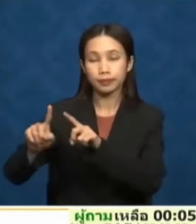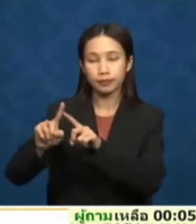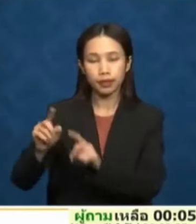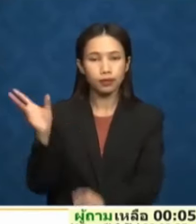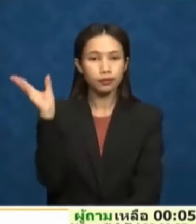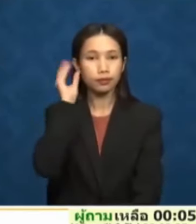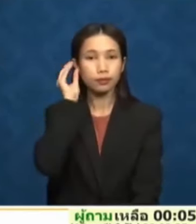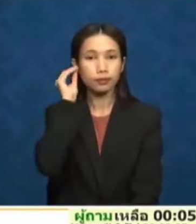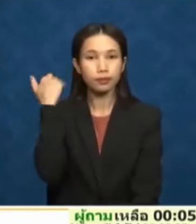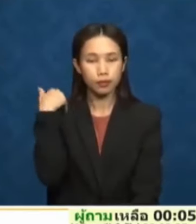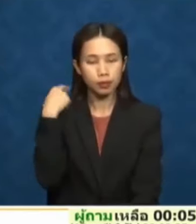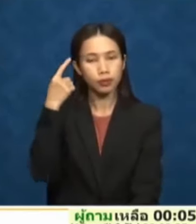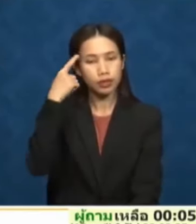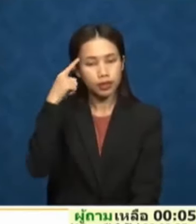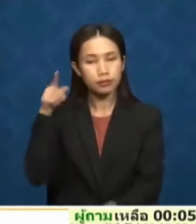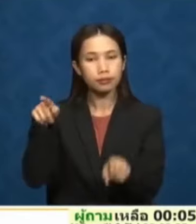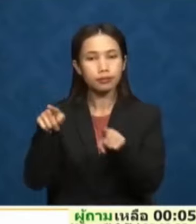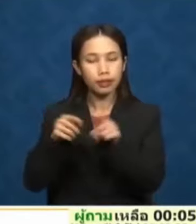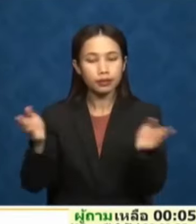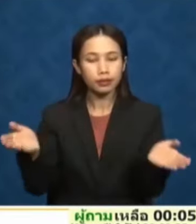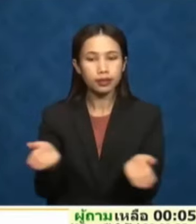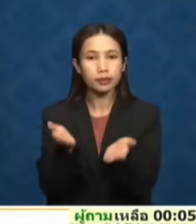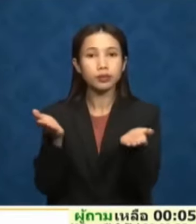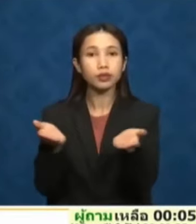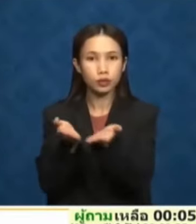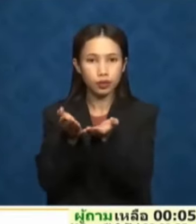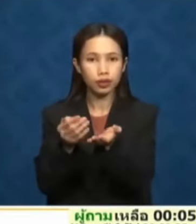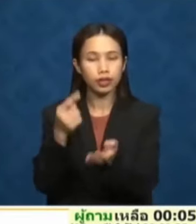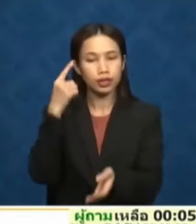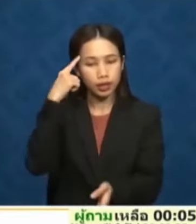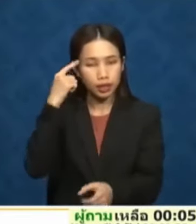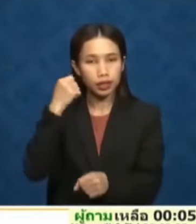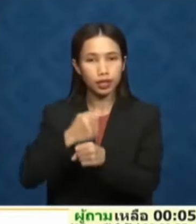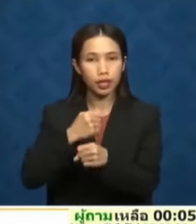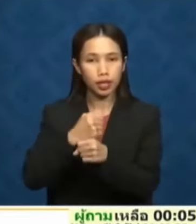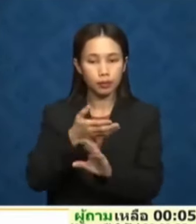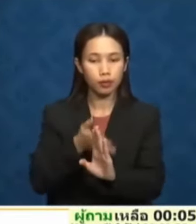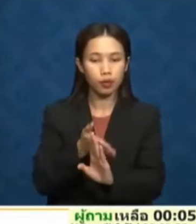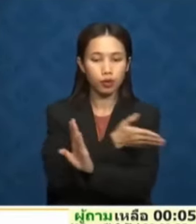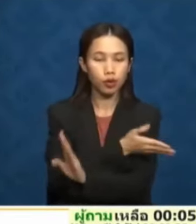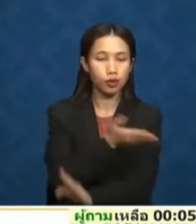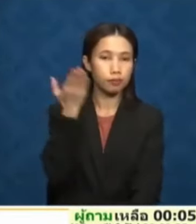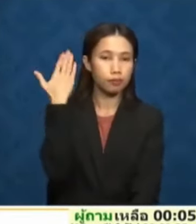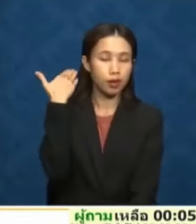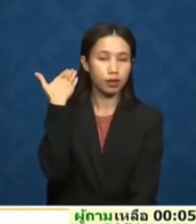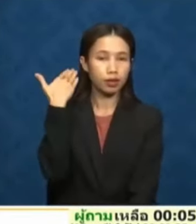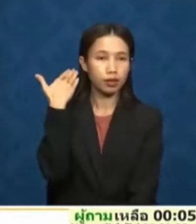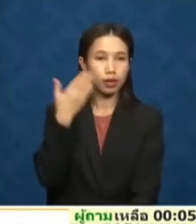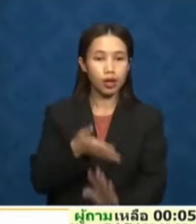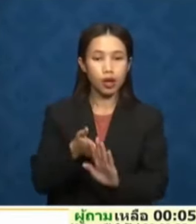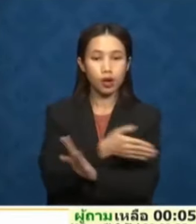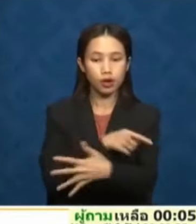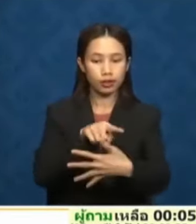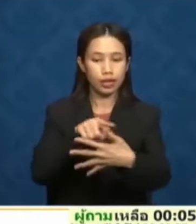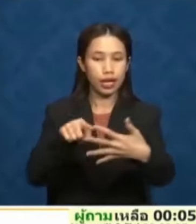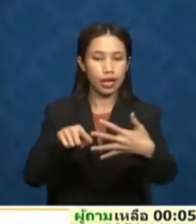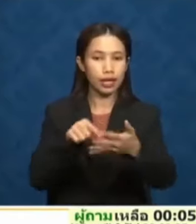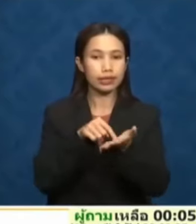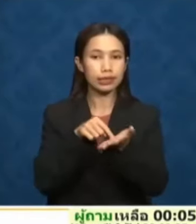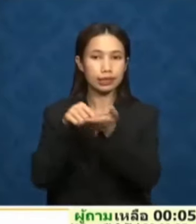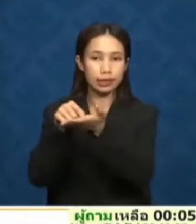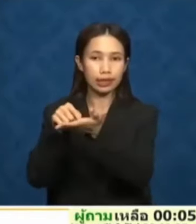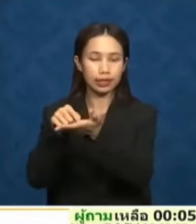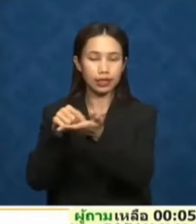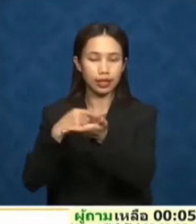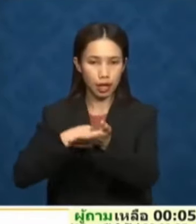ก็เห็นด้วยอย่างยิ่งสนับสนุนนะครับสนับสนุนเราทำเรื่องนี้ก่อนที่จะมีข้อเสนอของเครือข่ายทั้ง 5อ่า